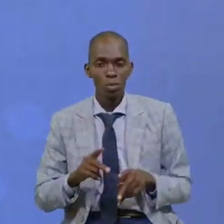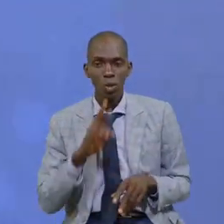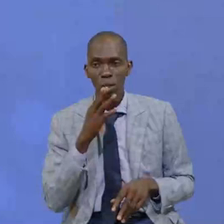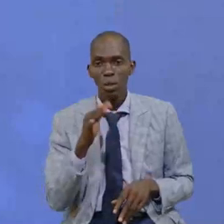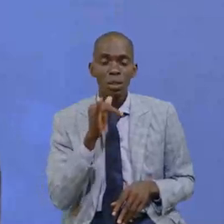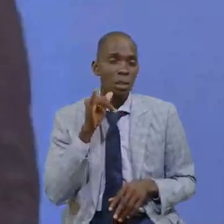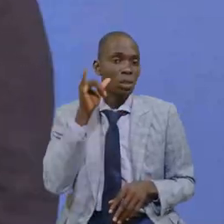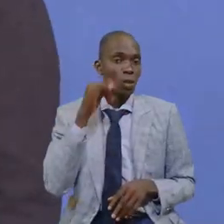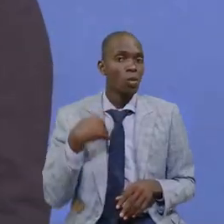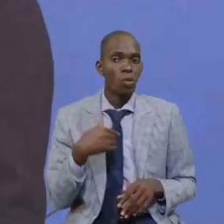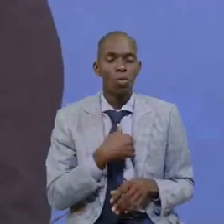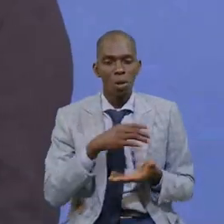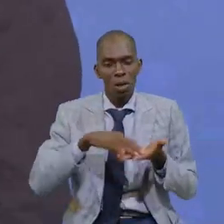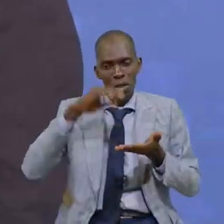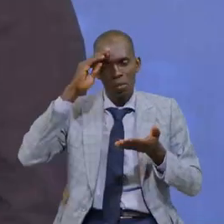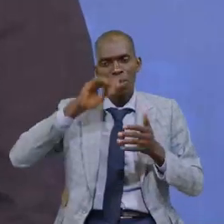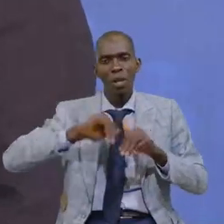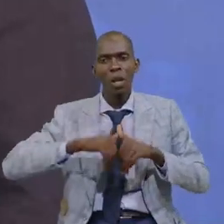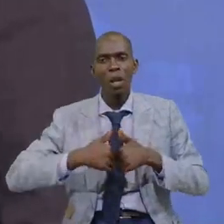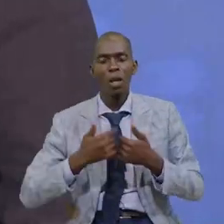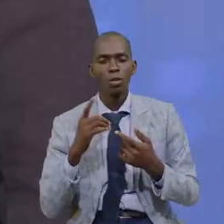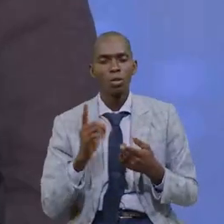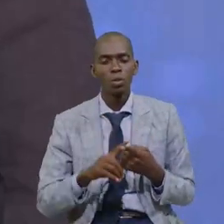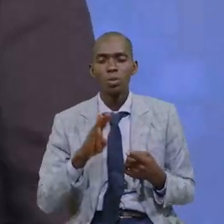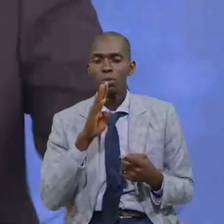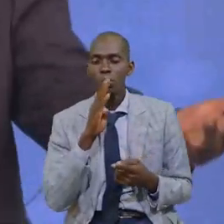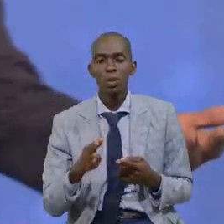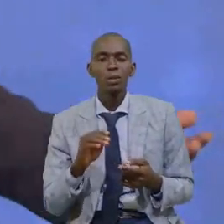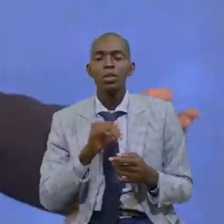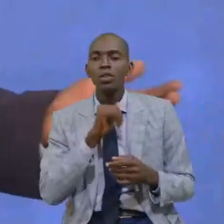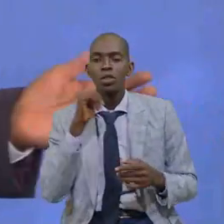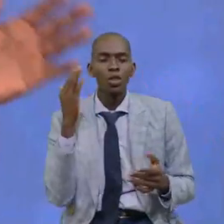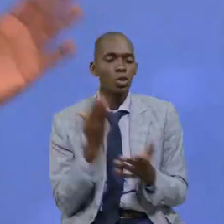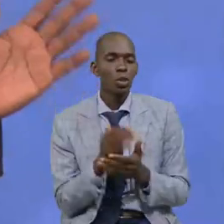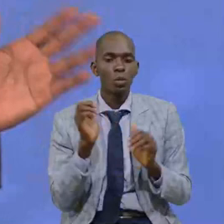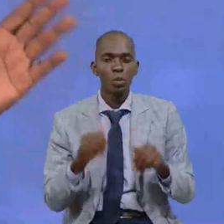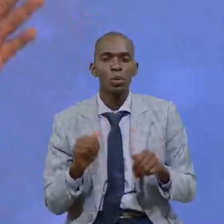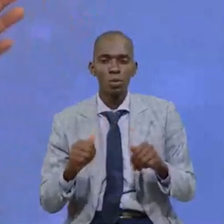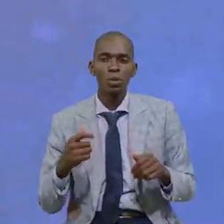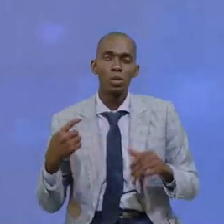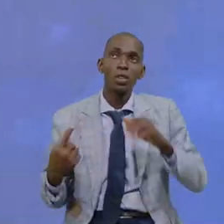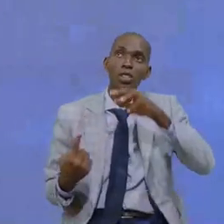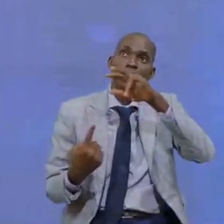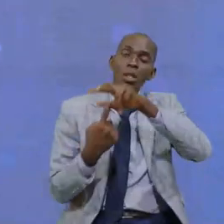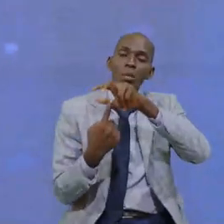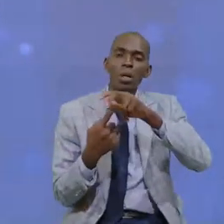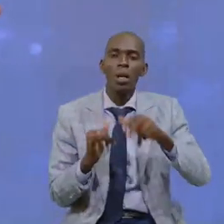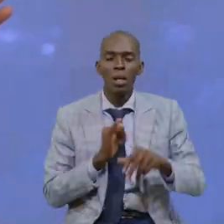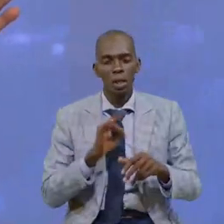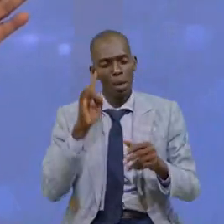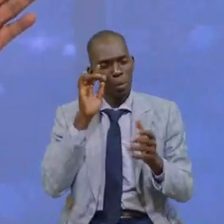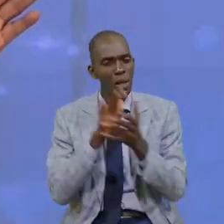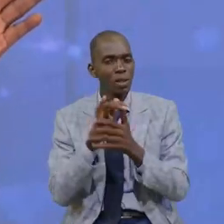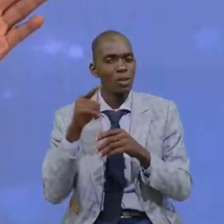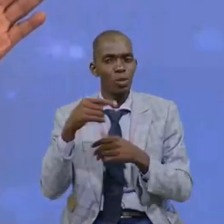là-bas. Hier, nous avons appris comment devenir des champions inarrêtables. Et je crois, vous avez